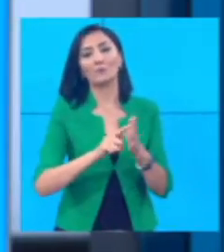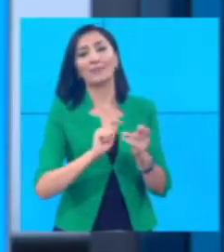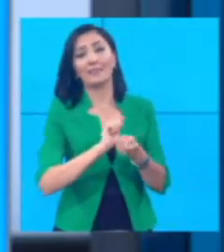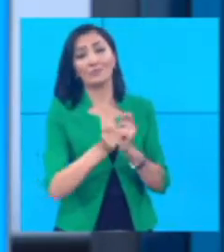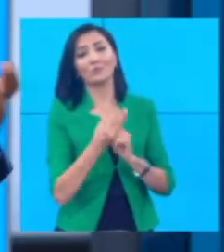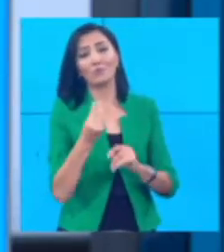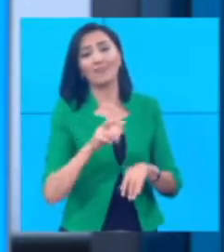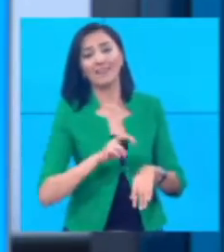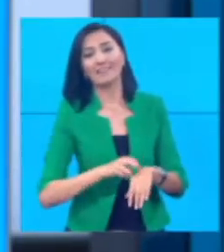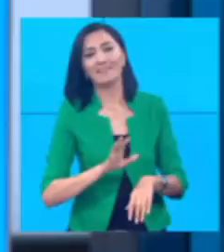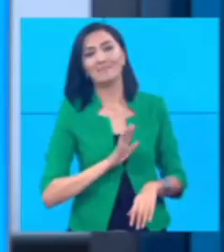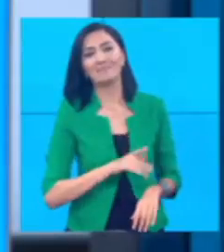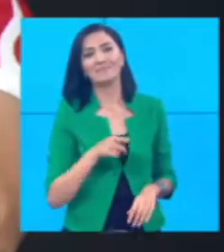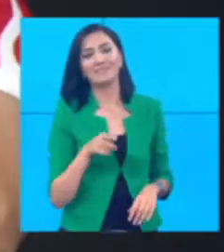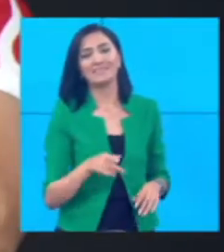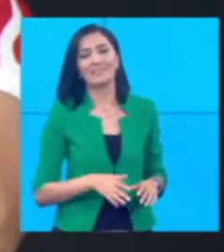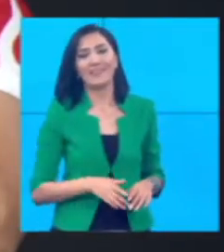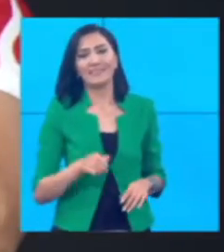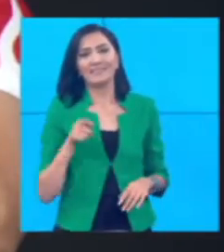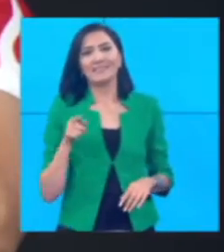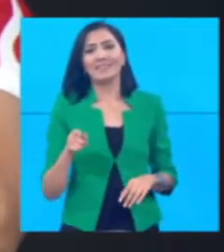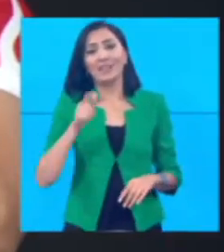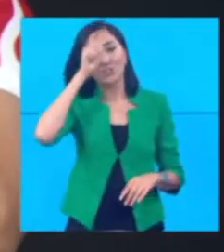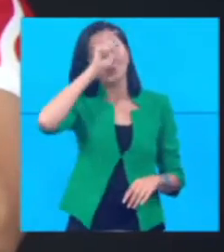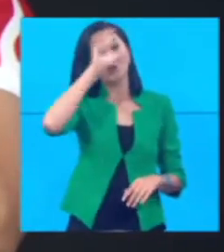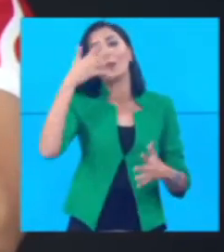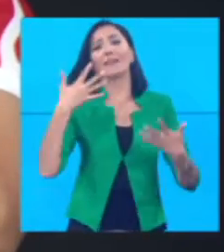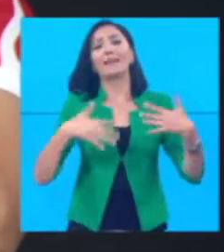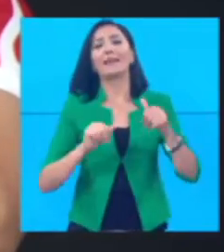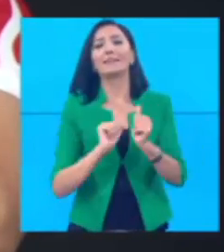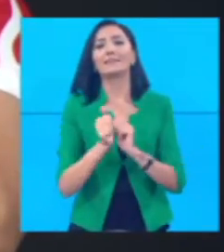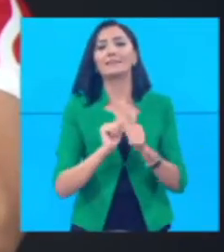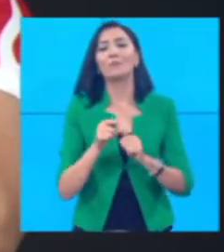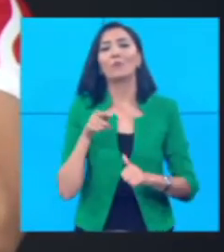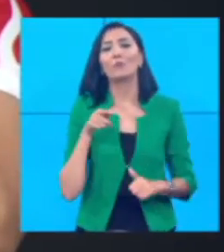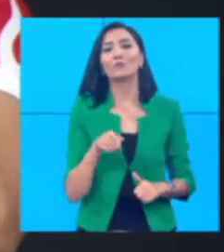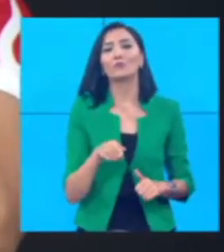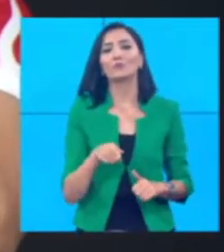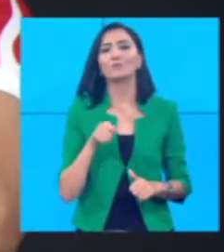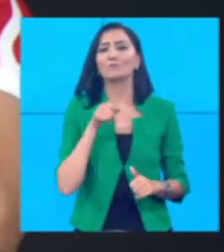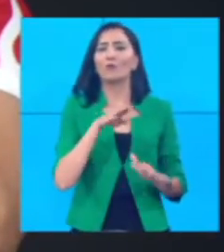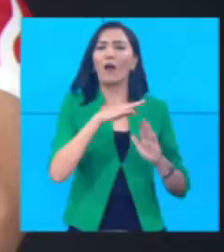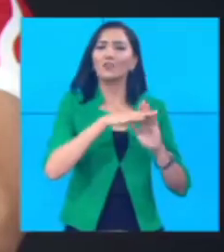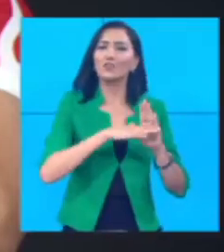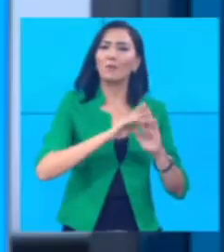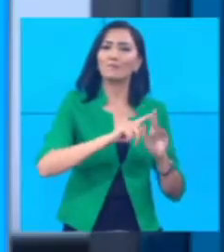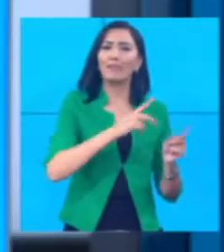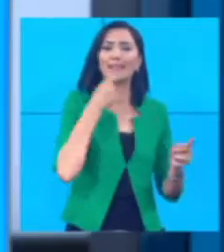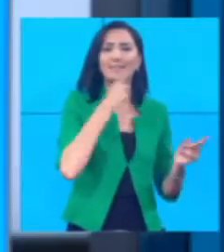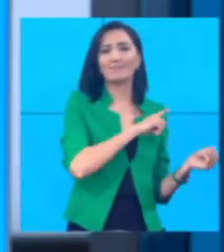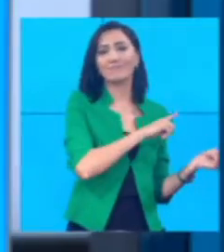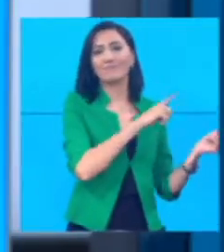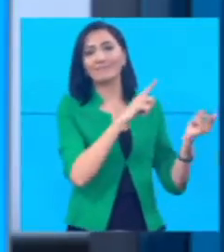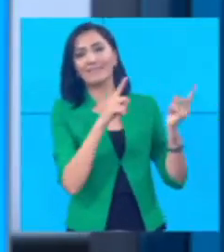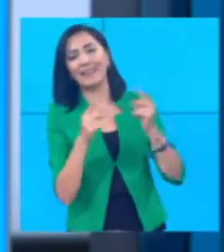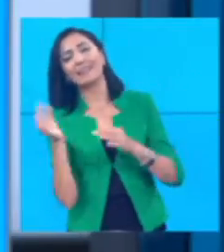değişiklikler yaptı. Hı hı. Çok güzel anılarımız var gerçi ama evet. Senden Türkiye'deki engelli sporunun o aşamadan bu aşamaya